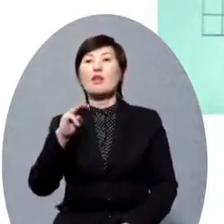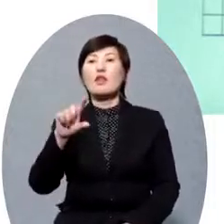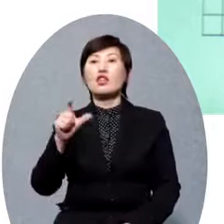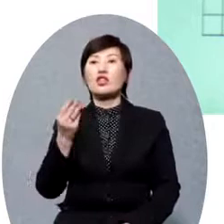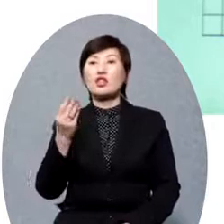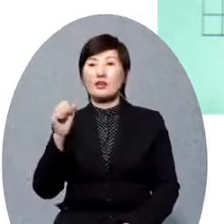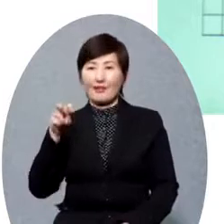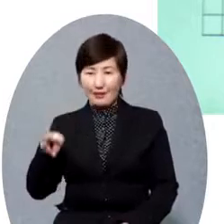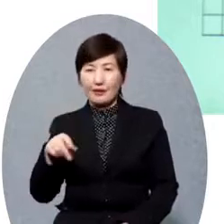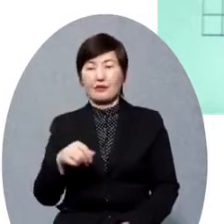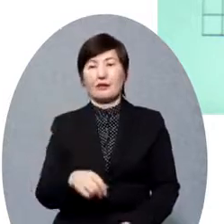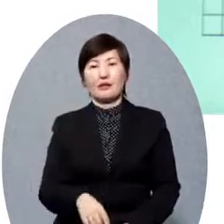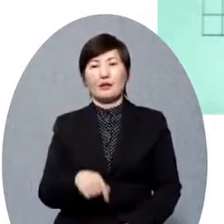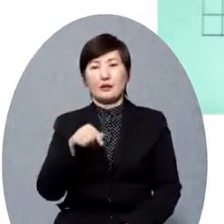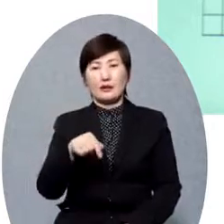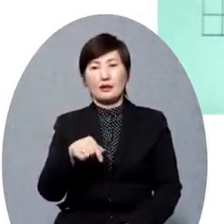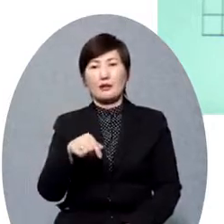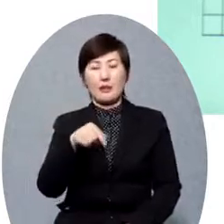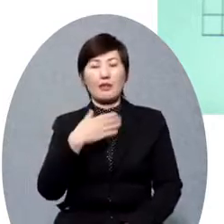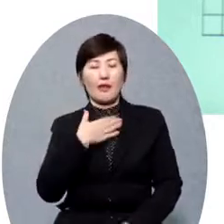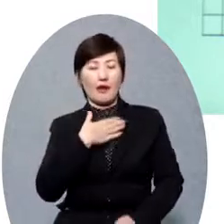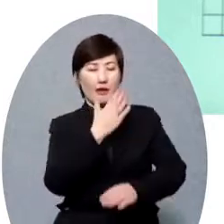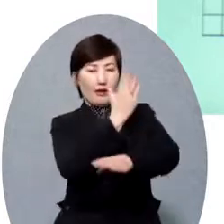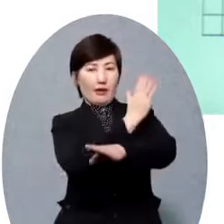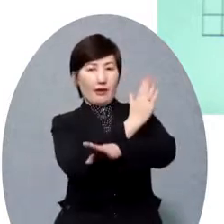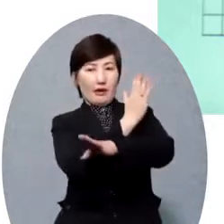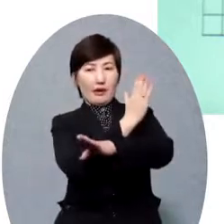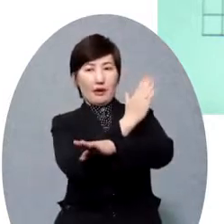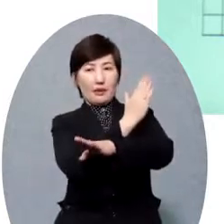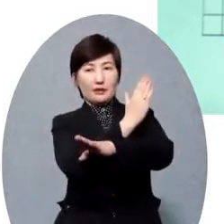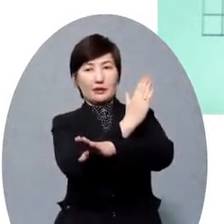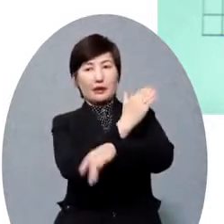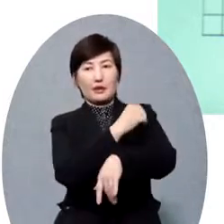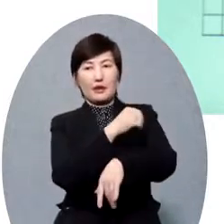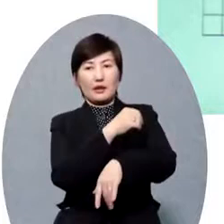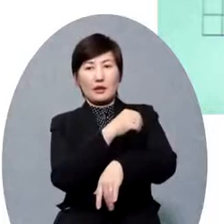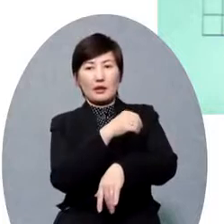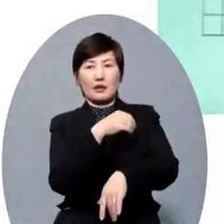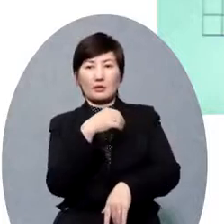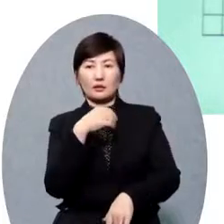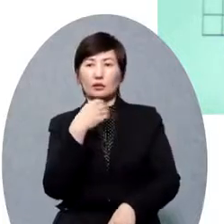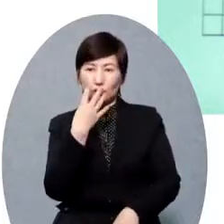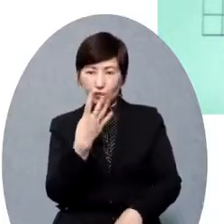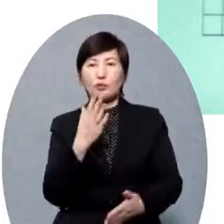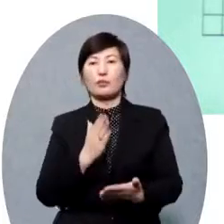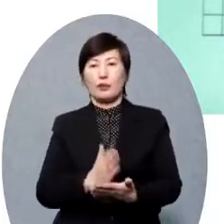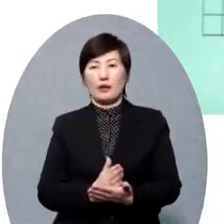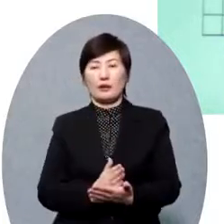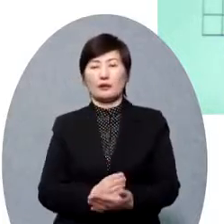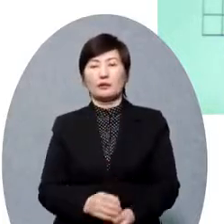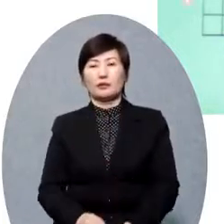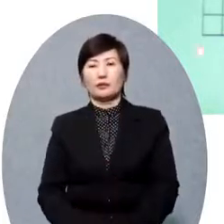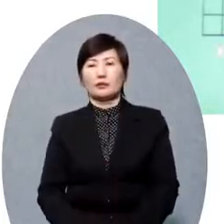бол одоо манай граф дээр бол y тэнцүү 2x дээр нэмэх нь 4-ийн хувь 4